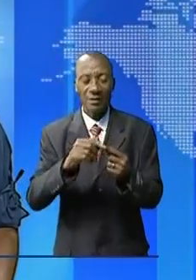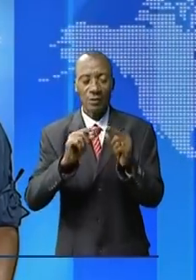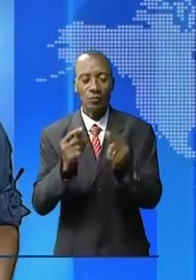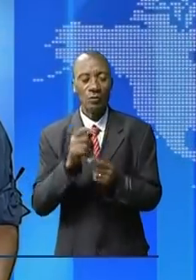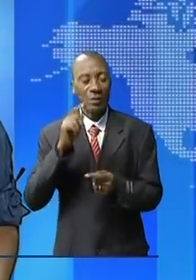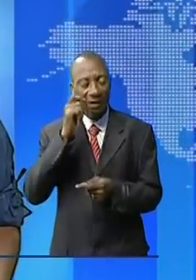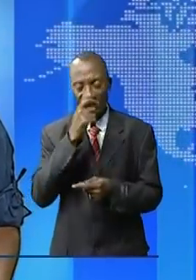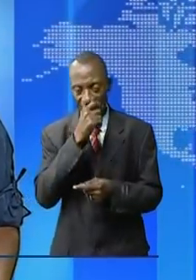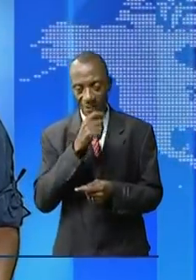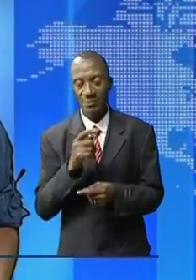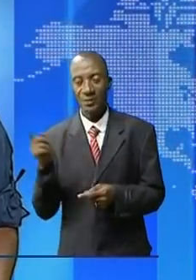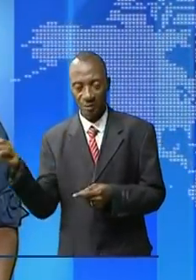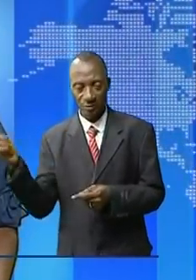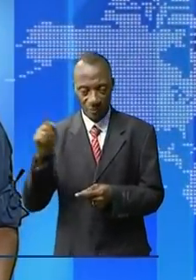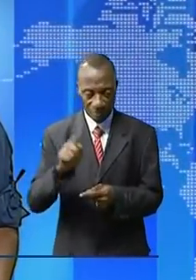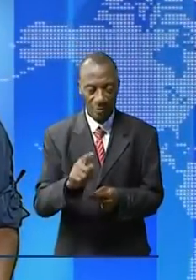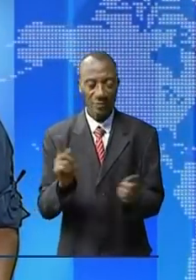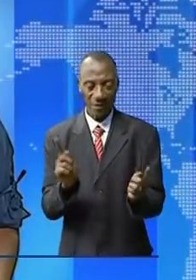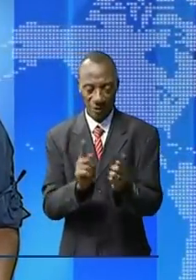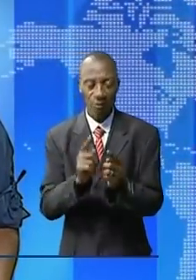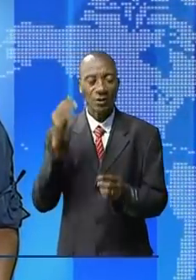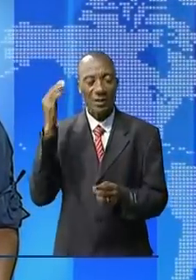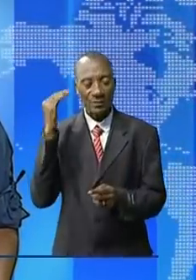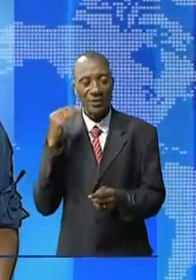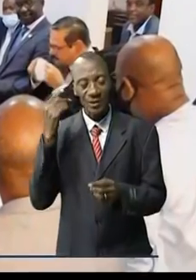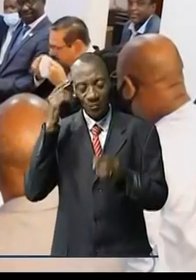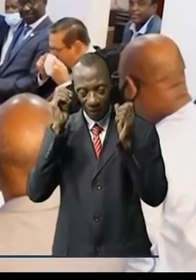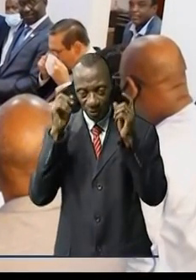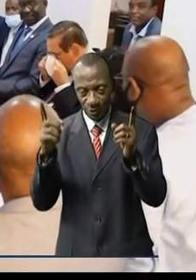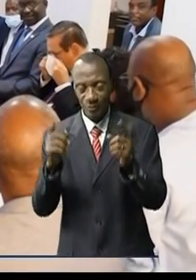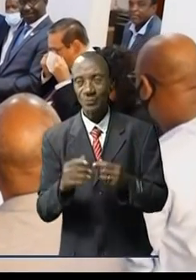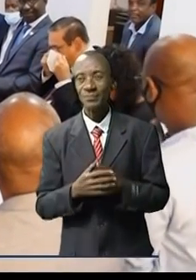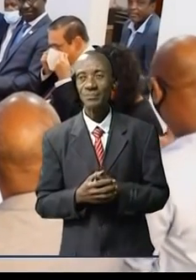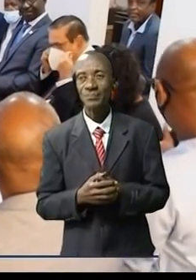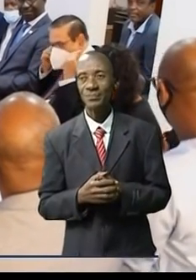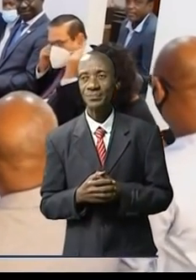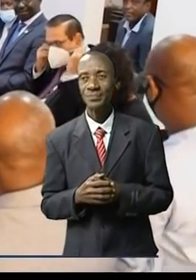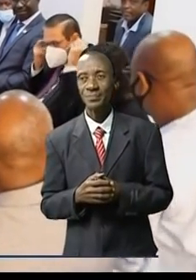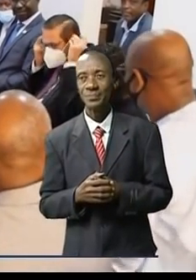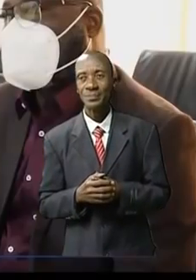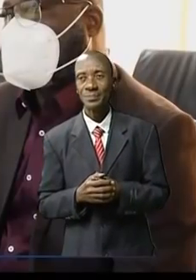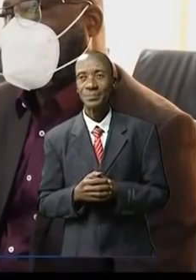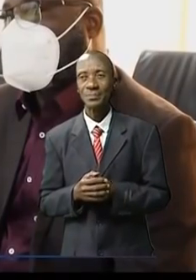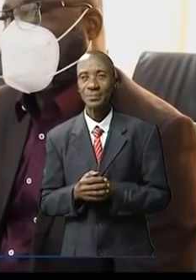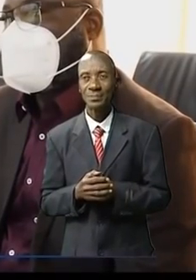l'éducation inclusive. D'autres détails avec Betty Amen. CBM, Christian Blender Mission, une